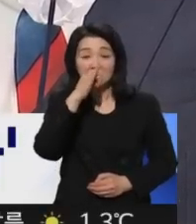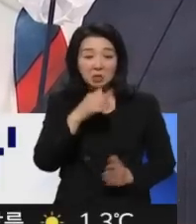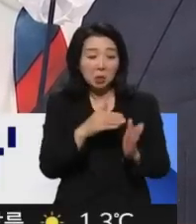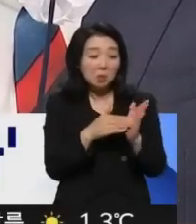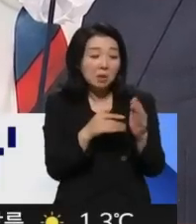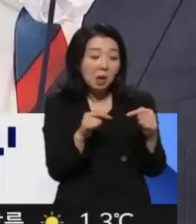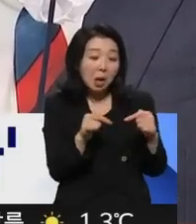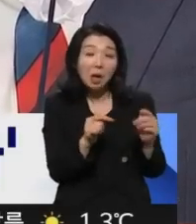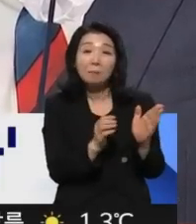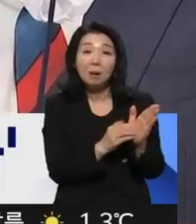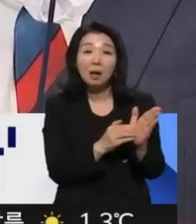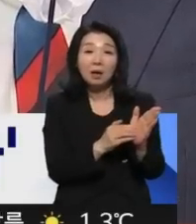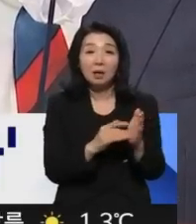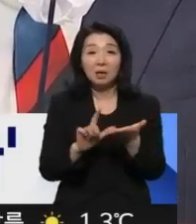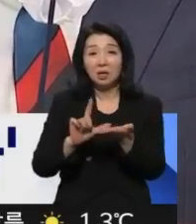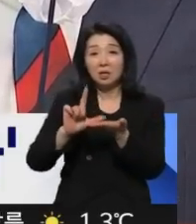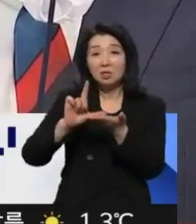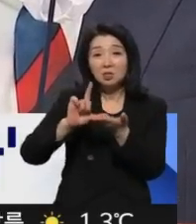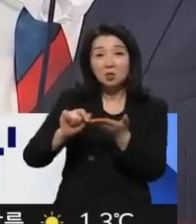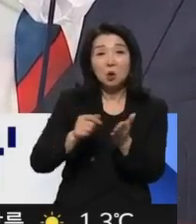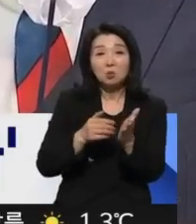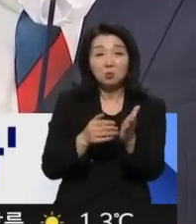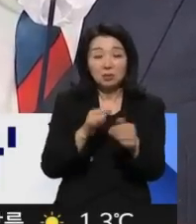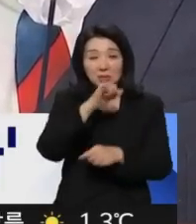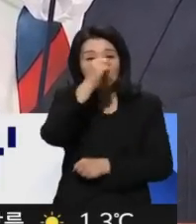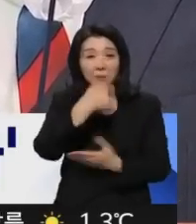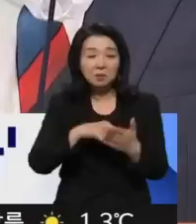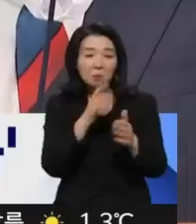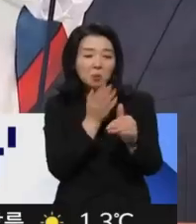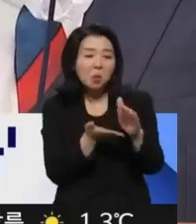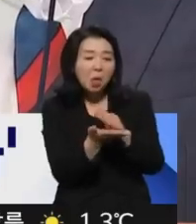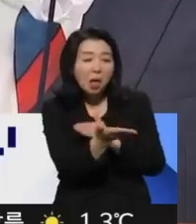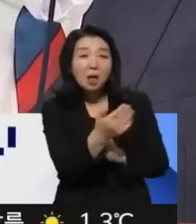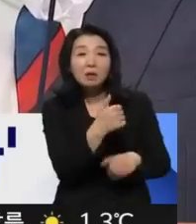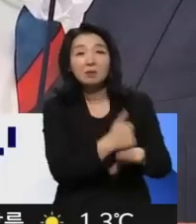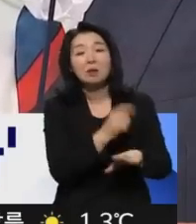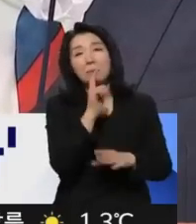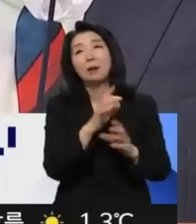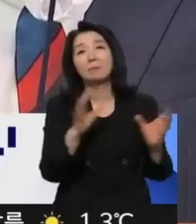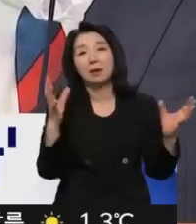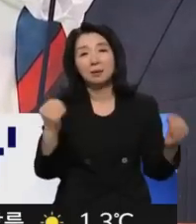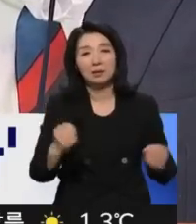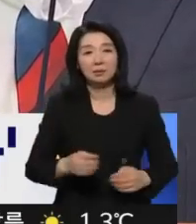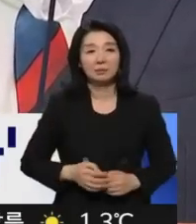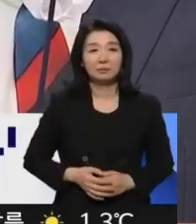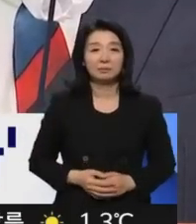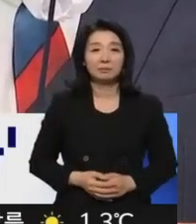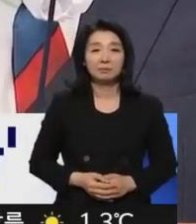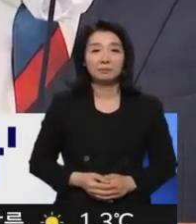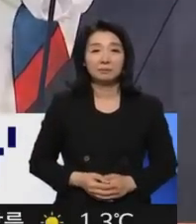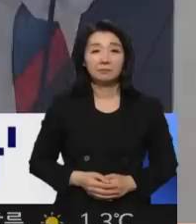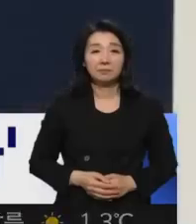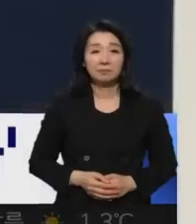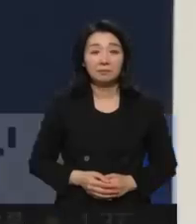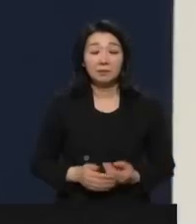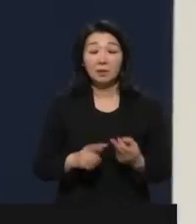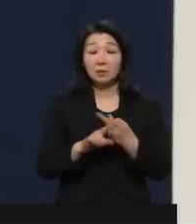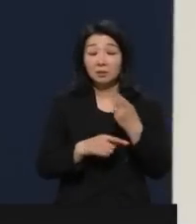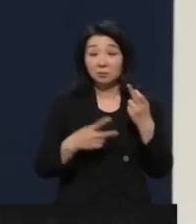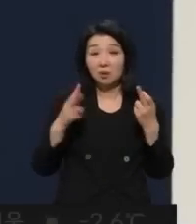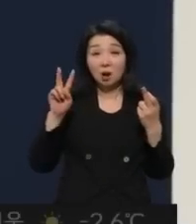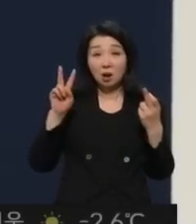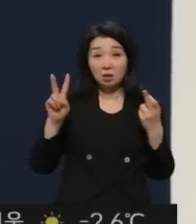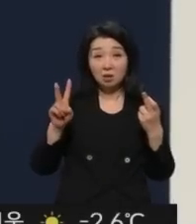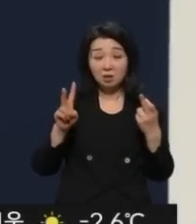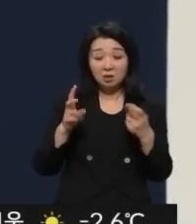접촉을 하면서 지역구 예산을 늘리기 위한 쪽지 예산을 밀어넣어서 매년 논란이 되기도 하는 그런 모습입니다. 네, 내일 이 2일